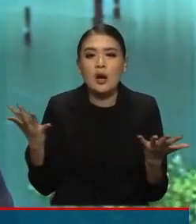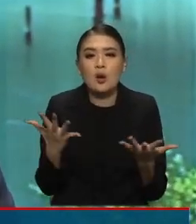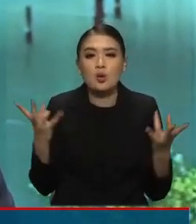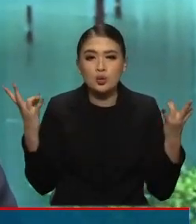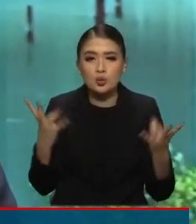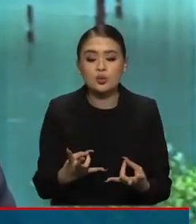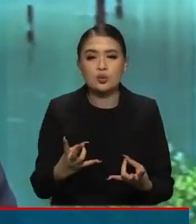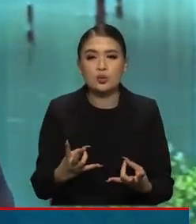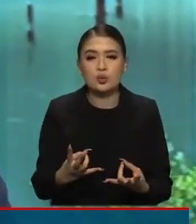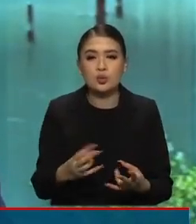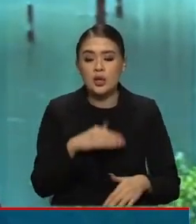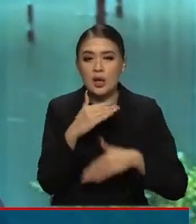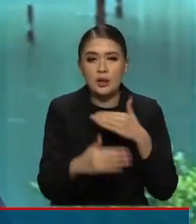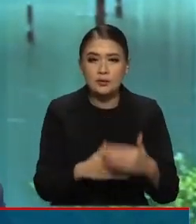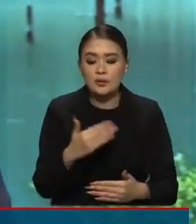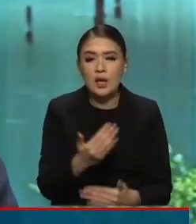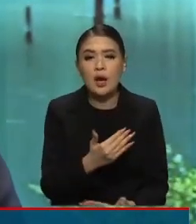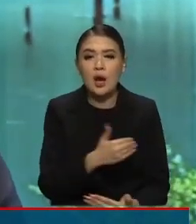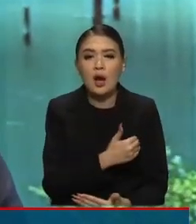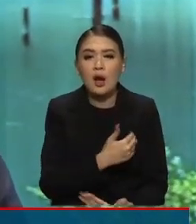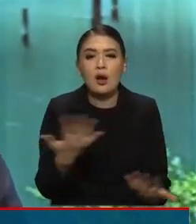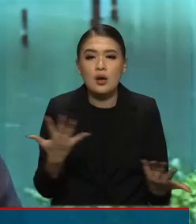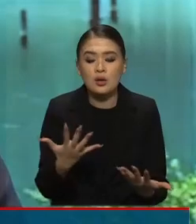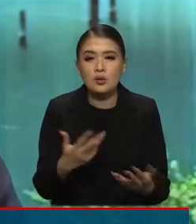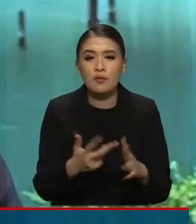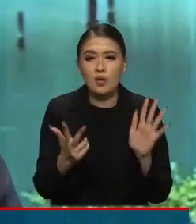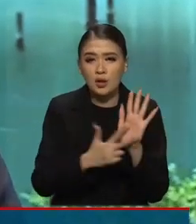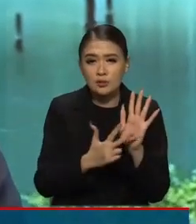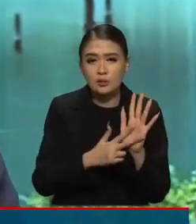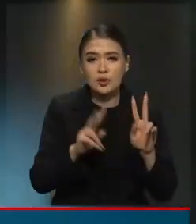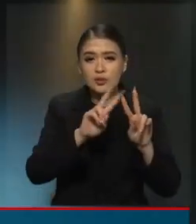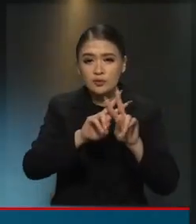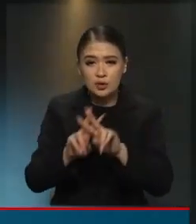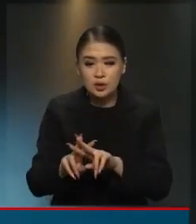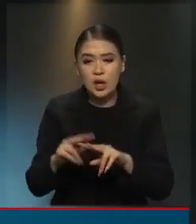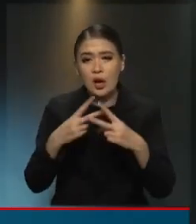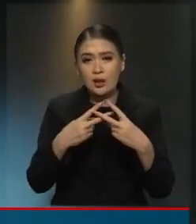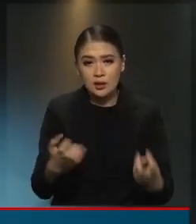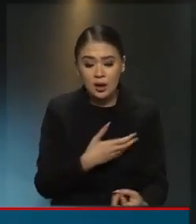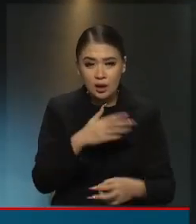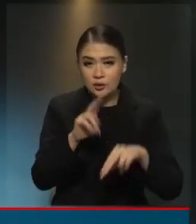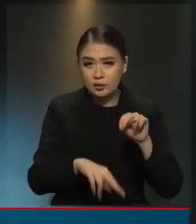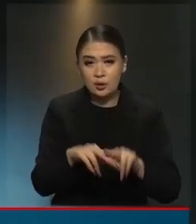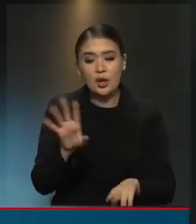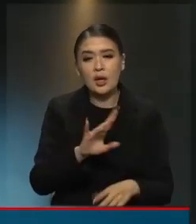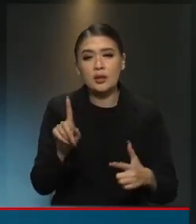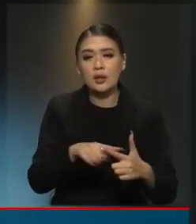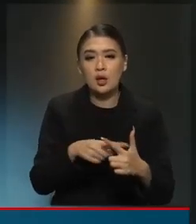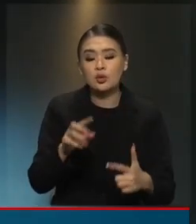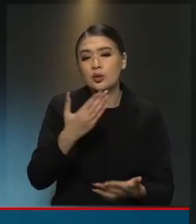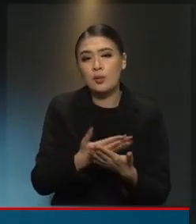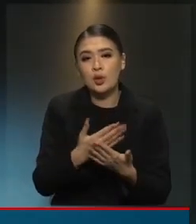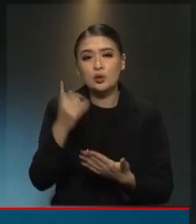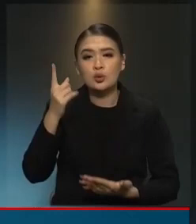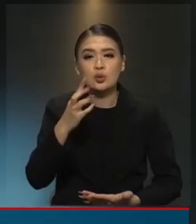сегодня развивать? Да, мы хотим строить 8-звездочные отели? Или же мы хотим... Вот, допустим, Дубай взял